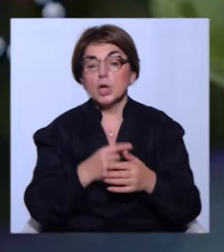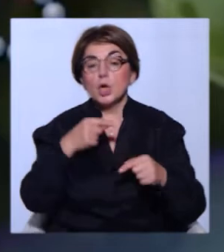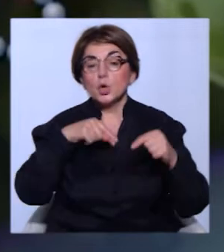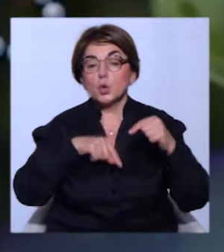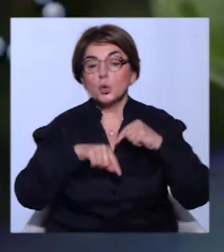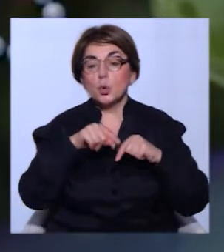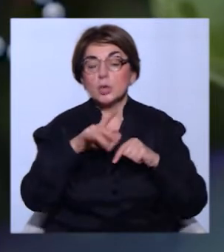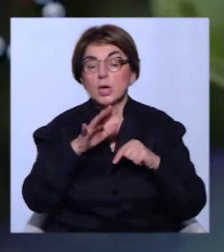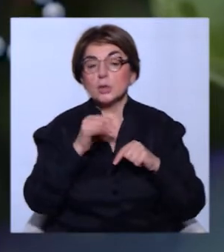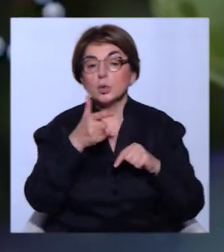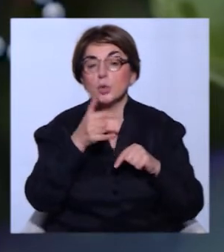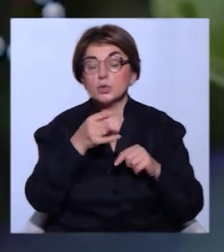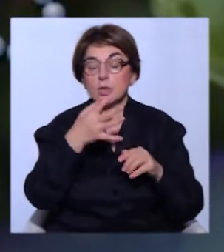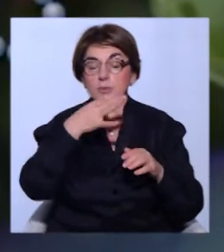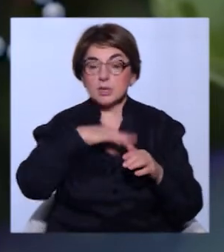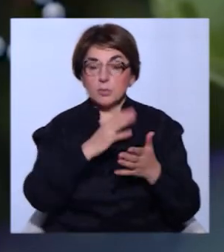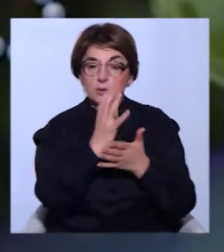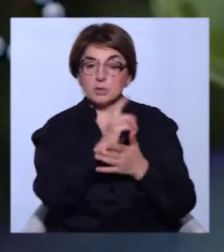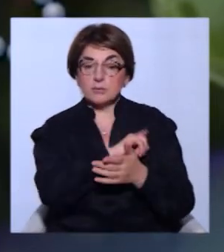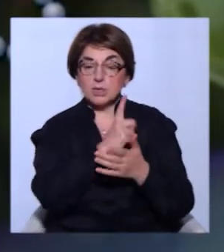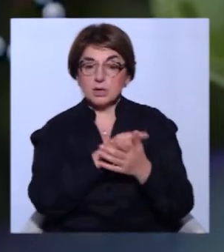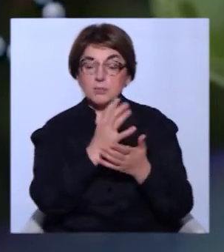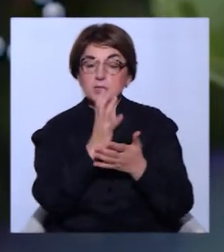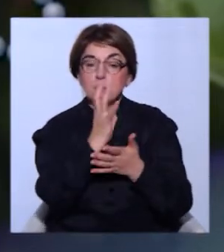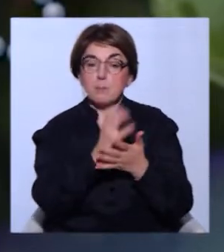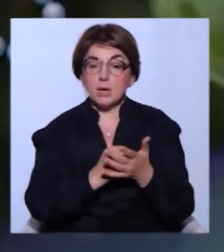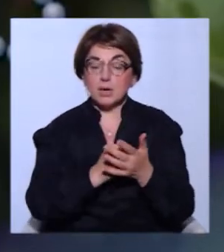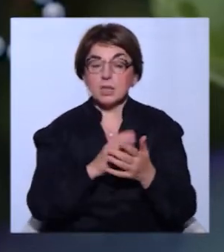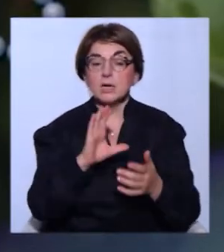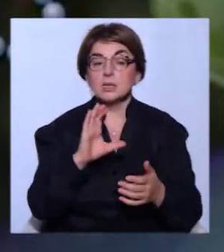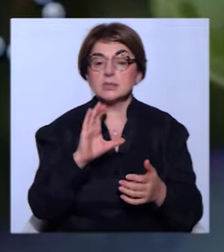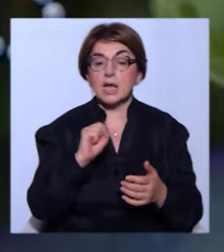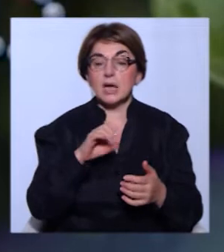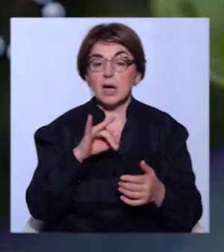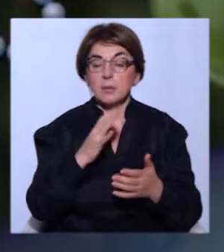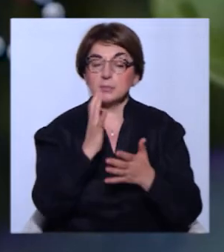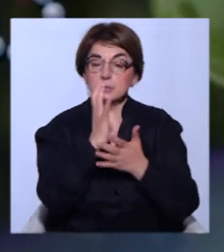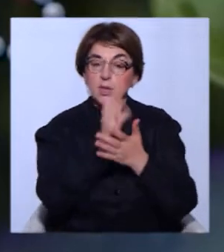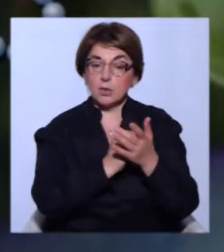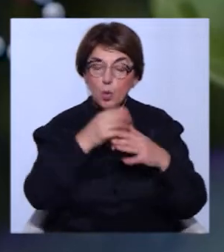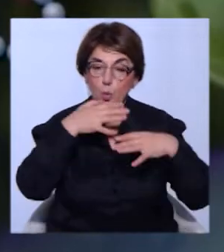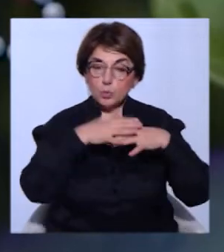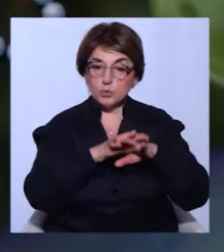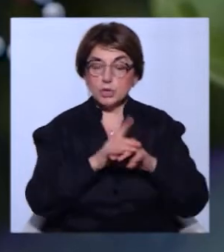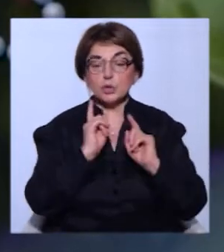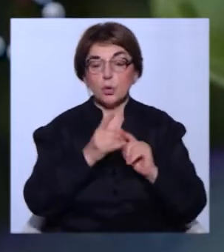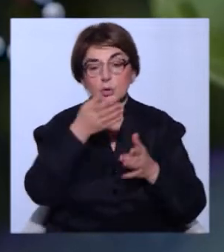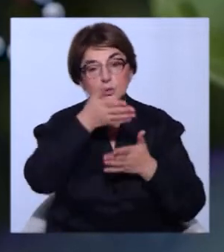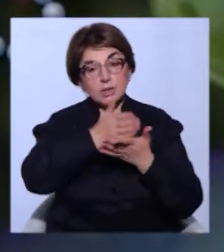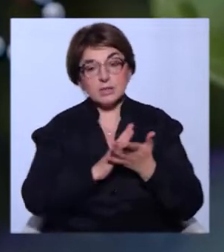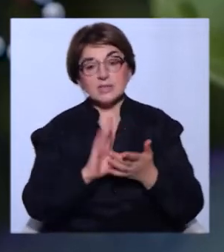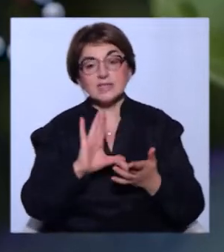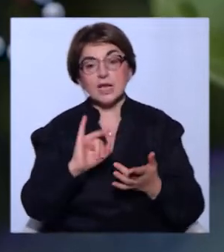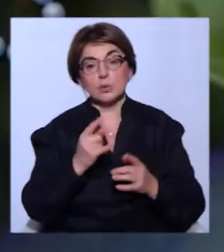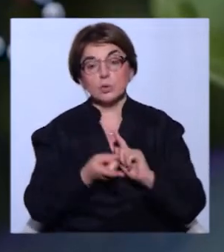ორგანიზმი იყენებს ენერგიისათვის, მისი მარაგი სახამებლის სახით მარაგდება უჯრედში, ხოლო ნაწილი